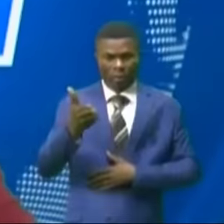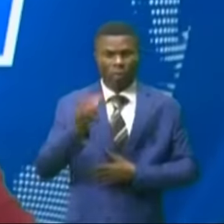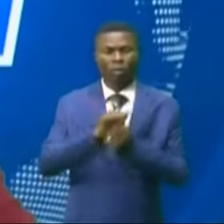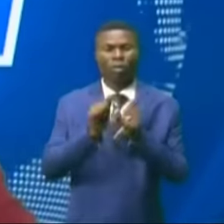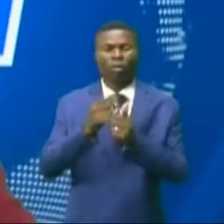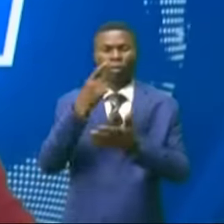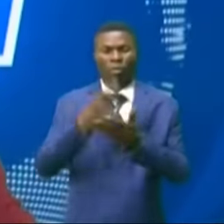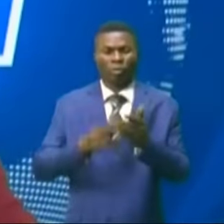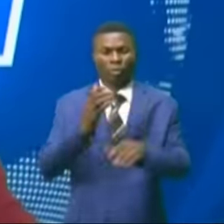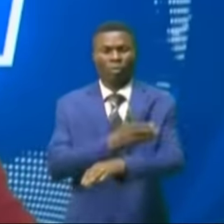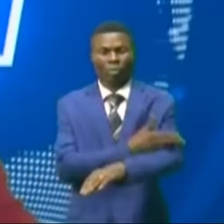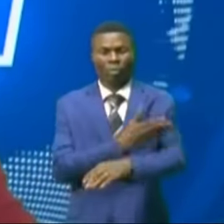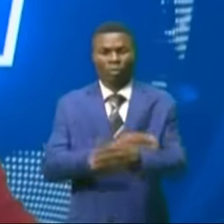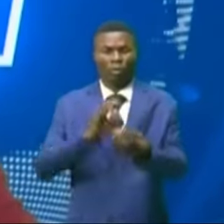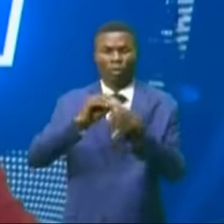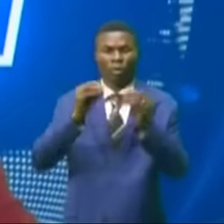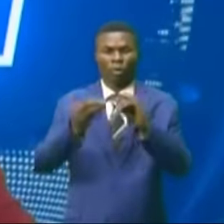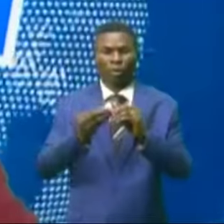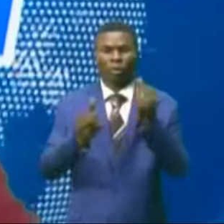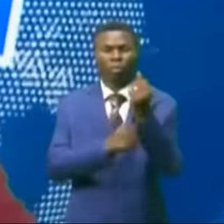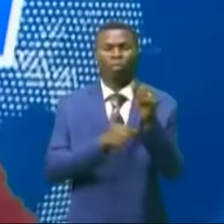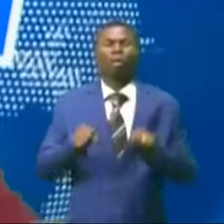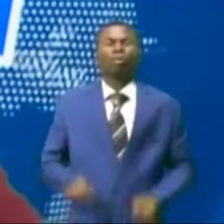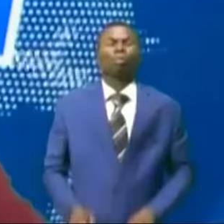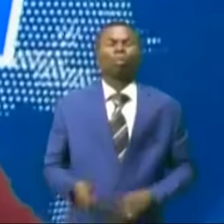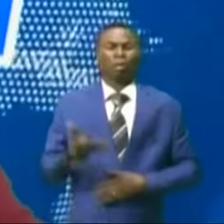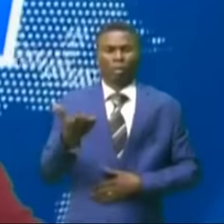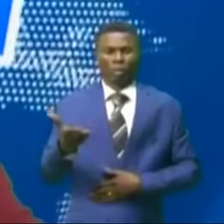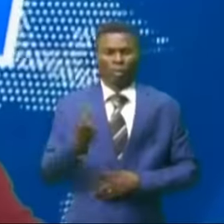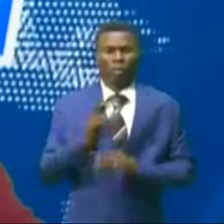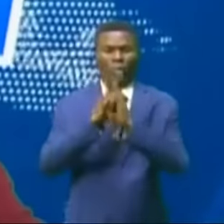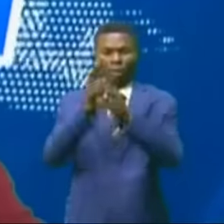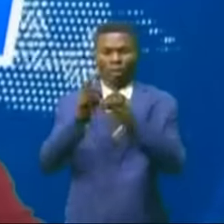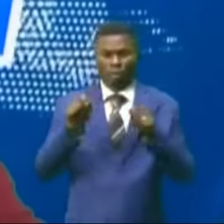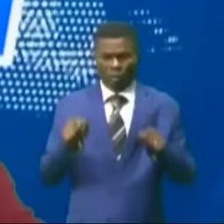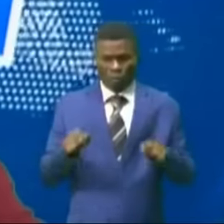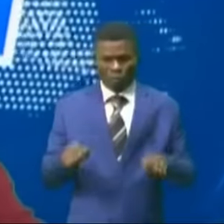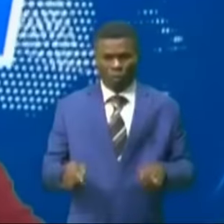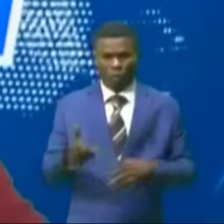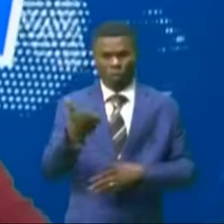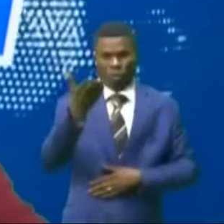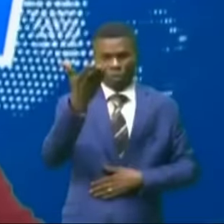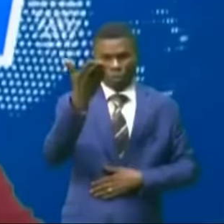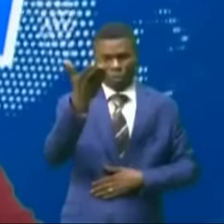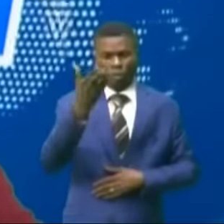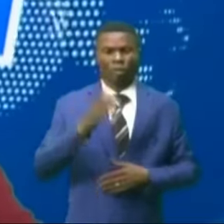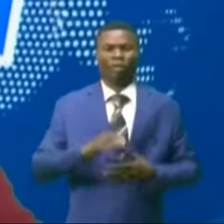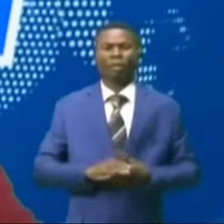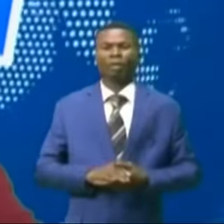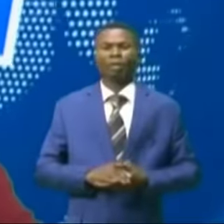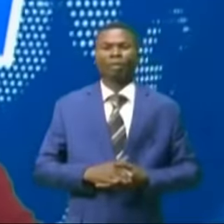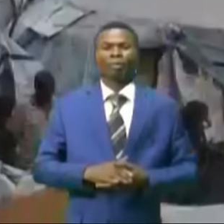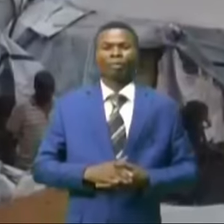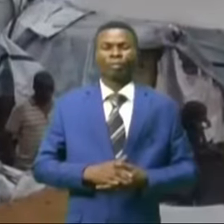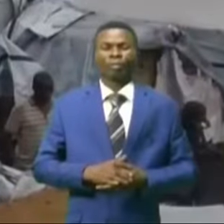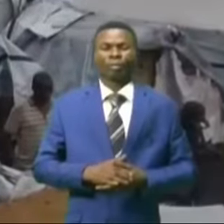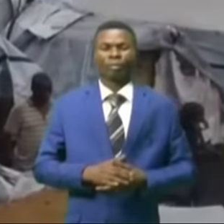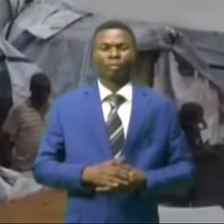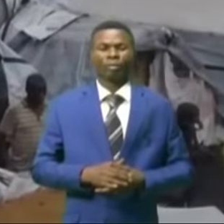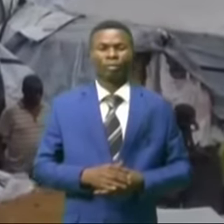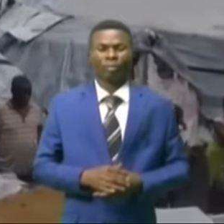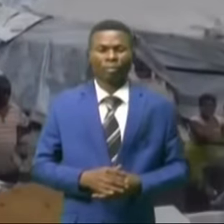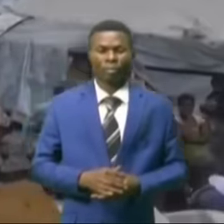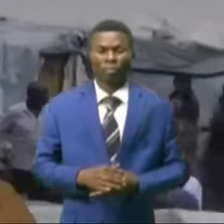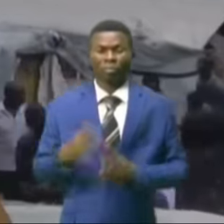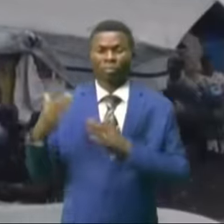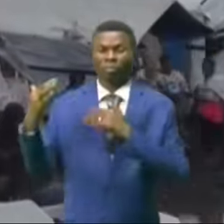de l'évolution du bilan de cette attaque? La réponse est à travers ce reportage de Junior Selemani. Crimes de guerre